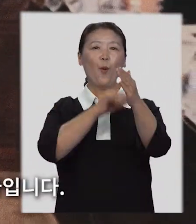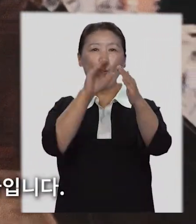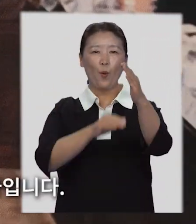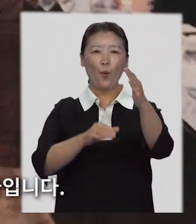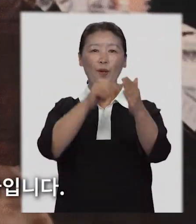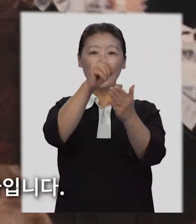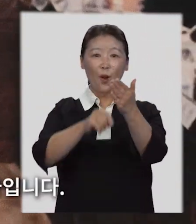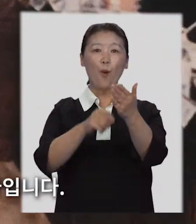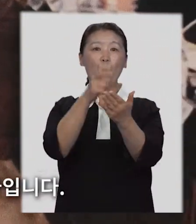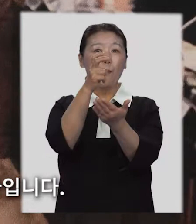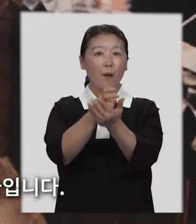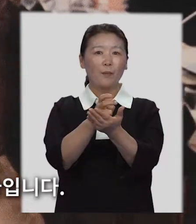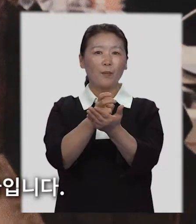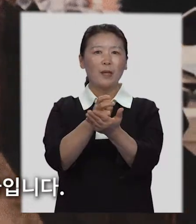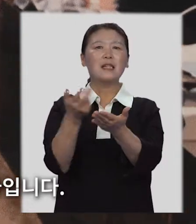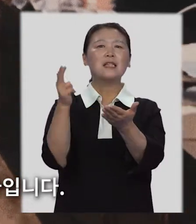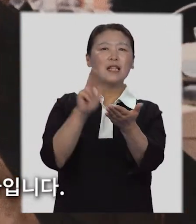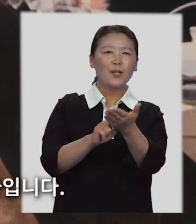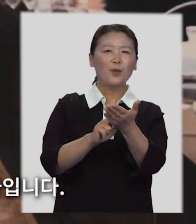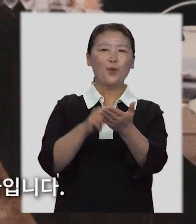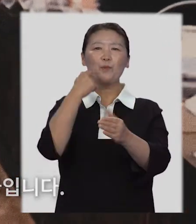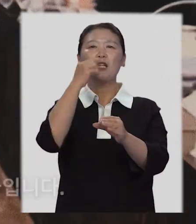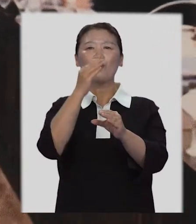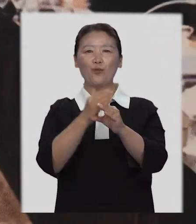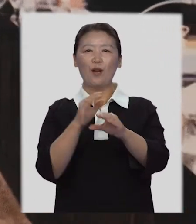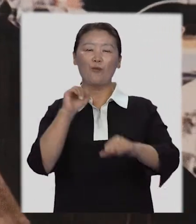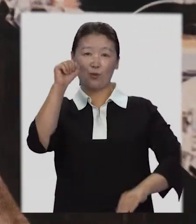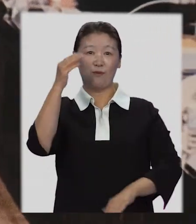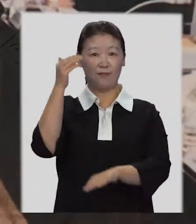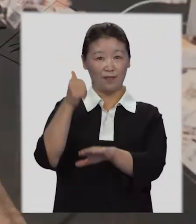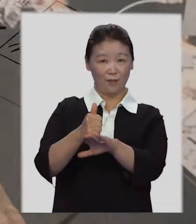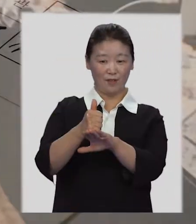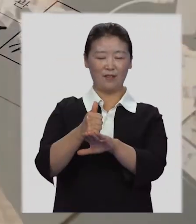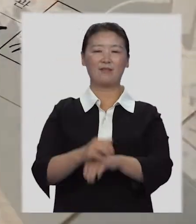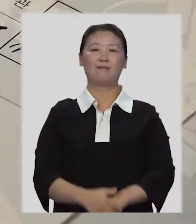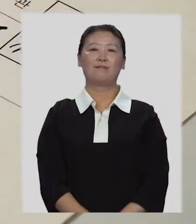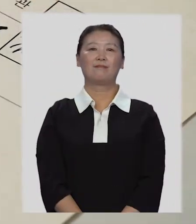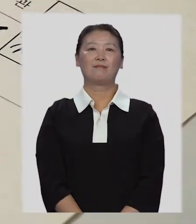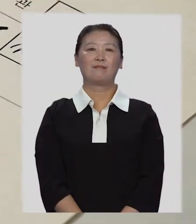제정 또한 민주화운동의 성과물 중 하나입니다.